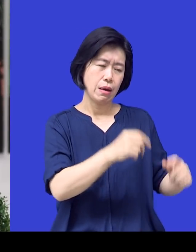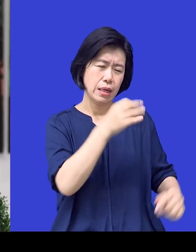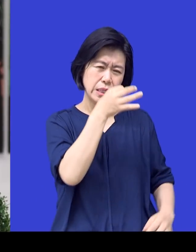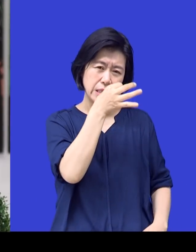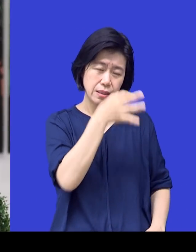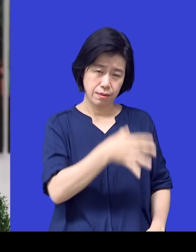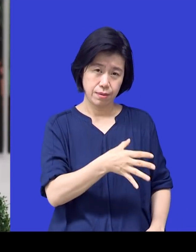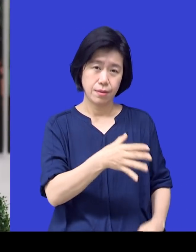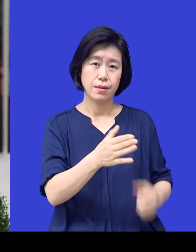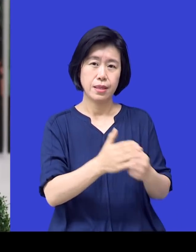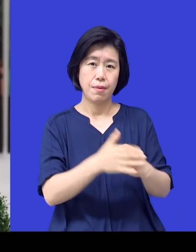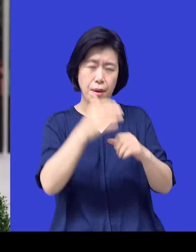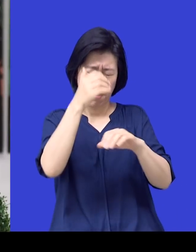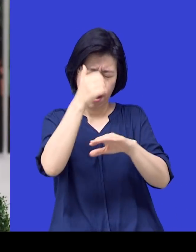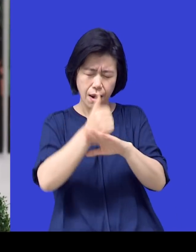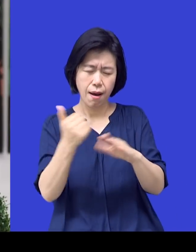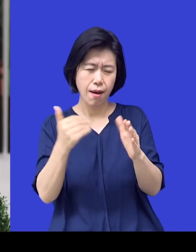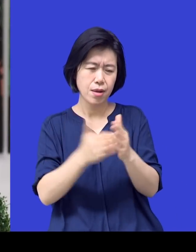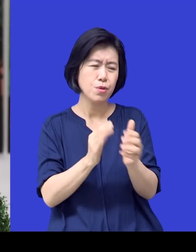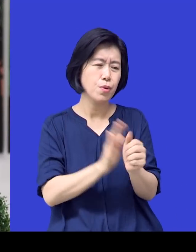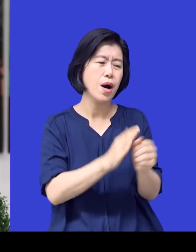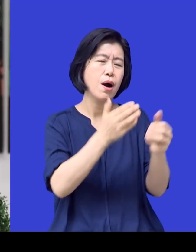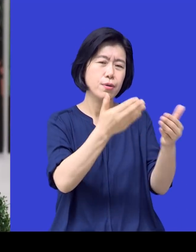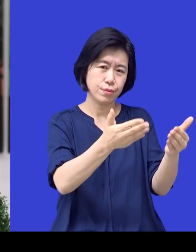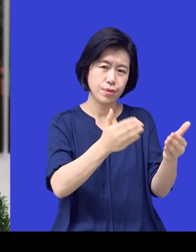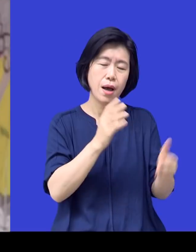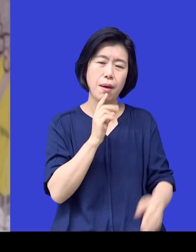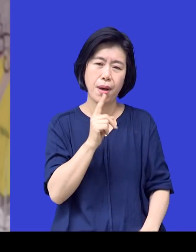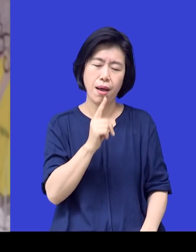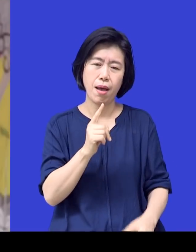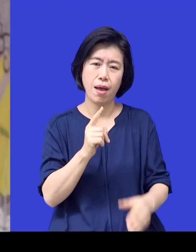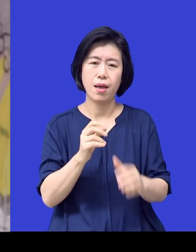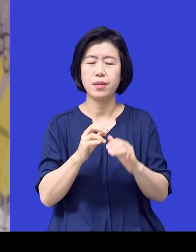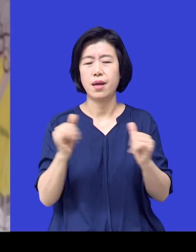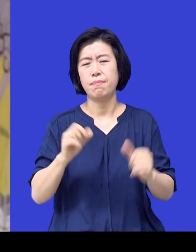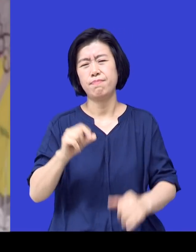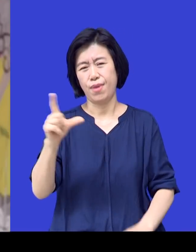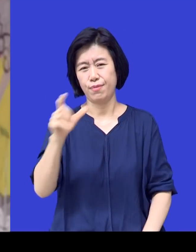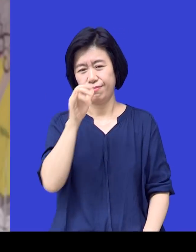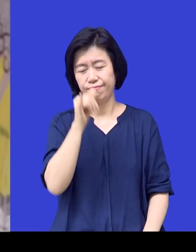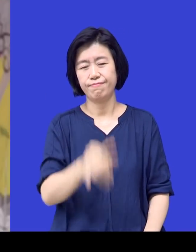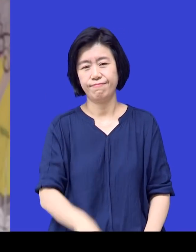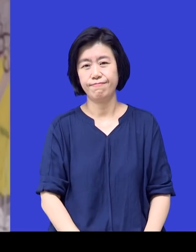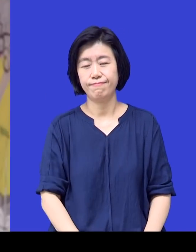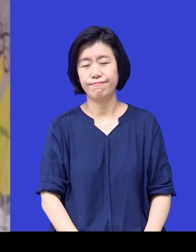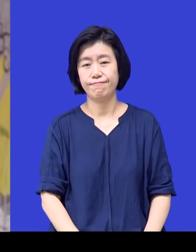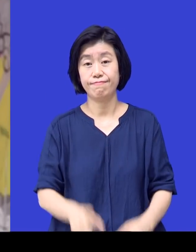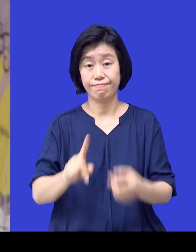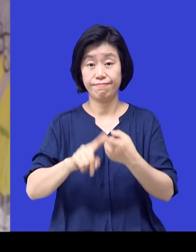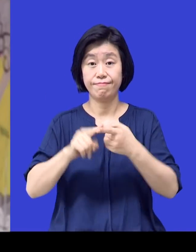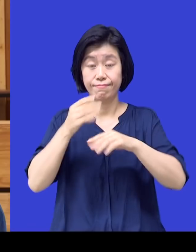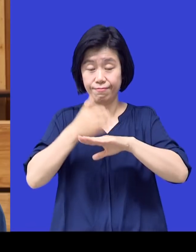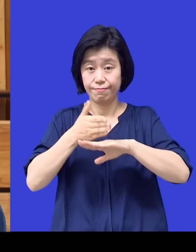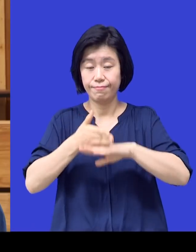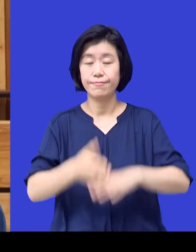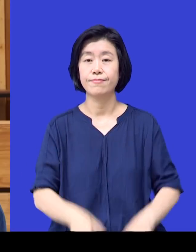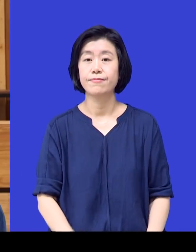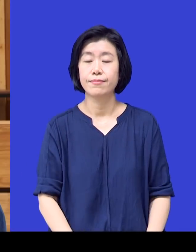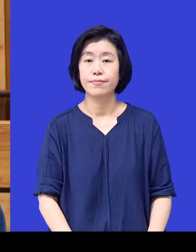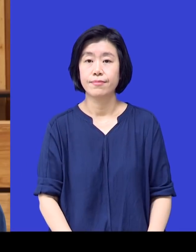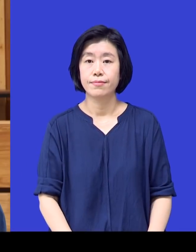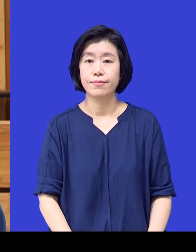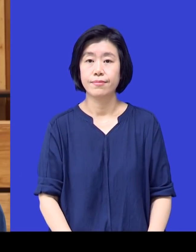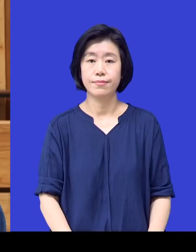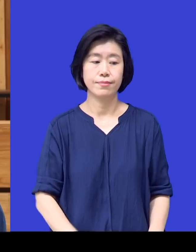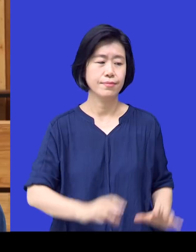끝까지 붙들겠습니다 하는 분들이 훨씬 더 많은 그런 감사함이 있어요. 그렇네요. 사실 뭐